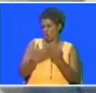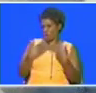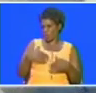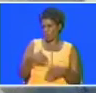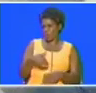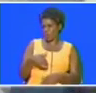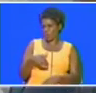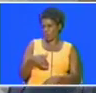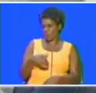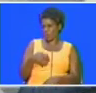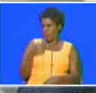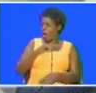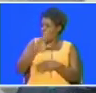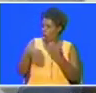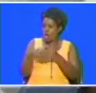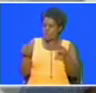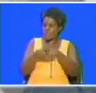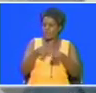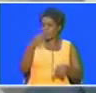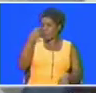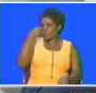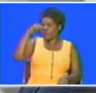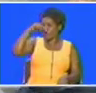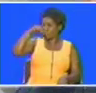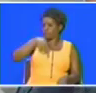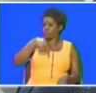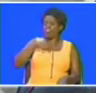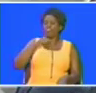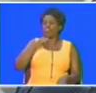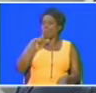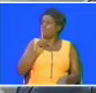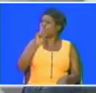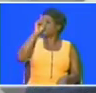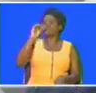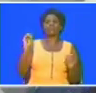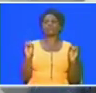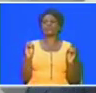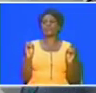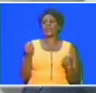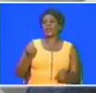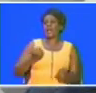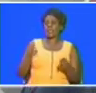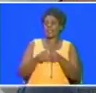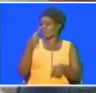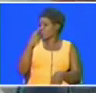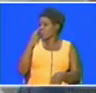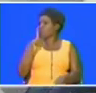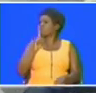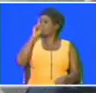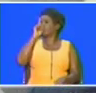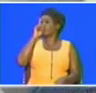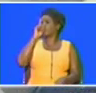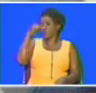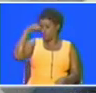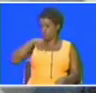pole nani linaangalia juu? Sisi wote binadamu mapua yanaangalia chini. Hakuna mapua ya mtu inaangalia juu. Kwa hivyo yule msichana pia pole naangalia chini pia wewe. Kwa hivyo